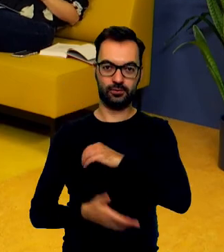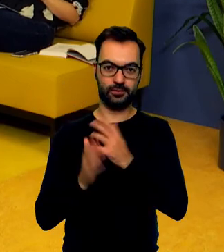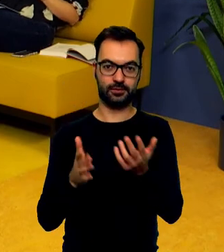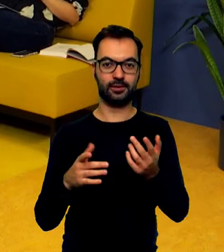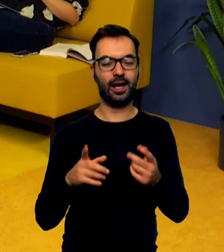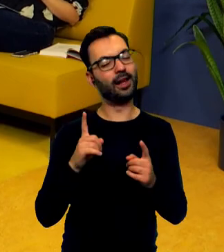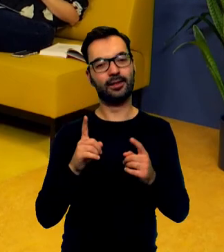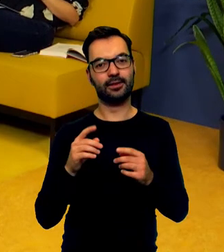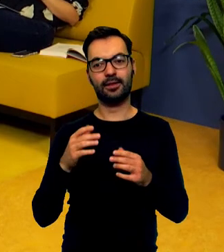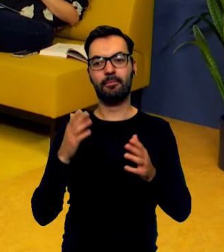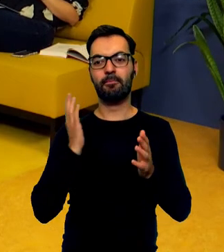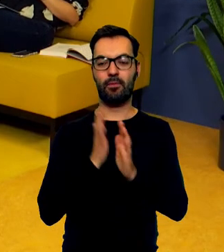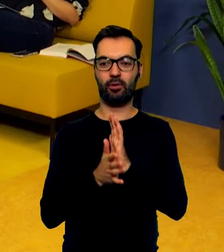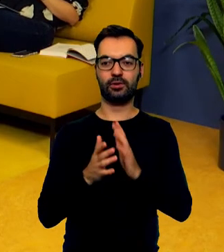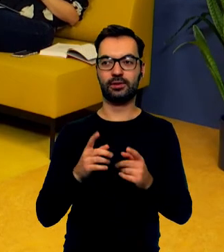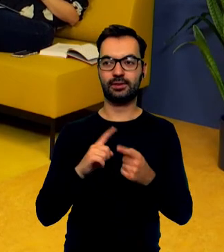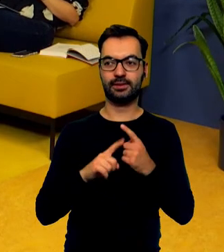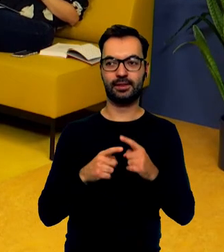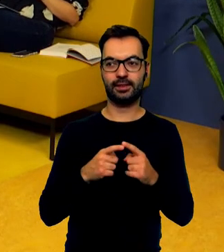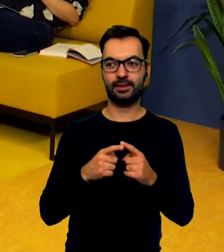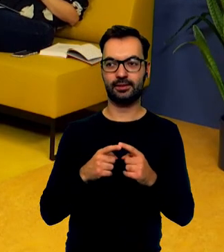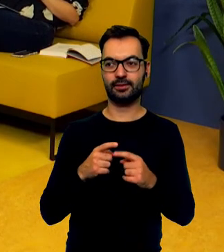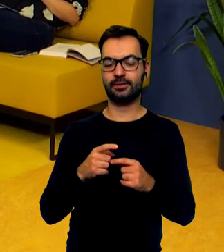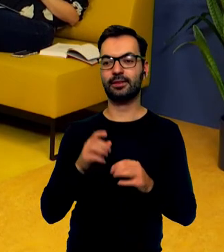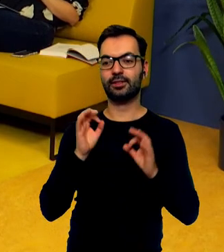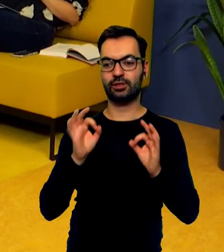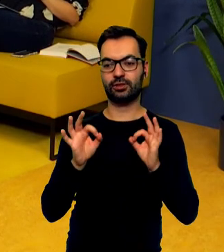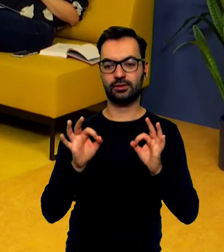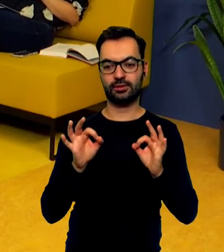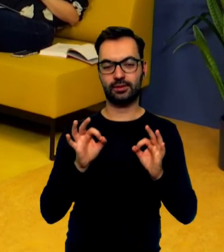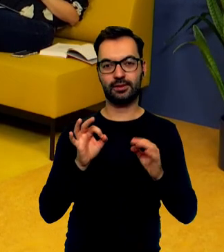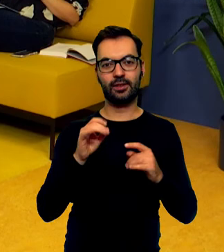Ale w takim prostszym, wiesz, sensie mam wrażenie, że jest coś dzisiaj bardzo